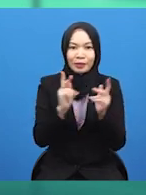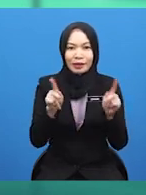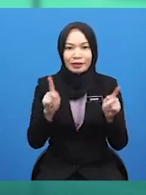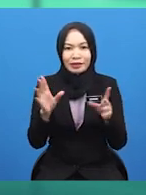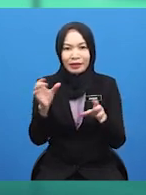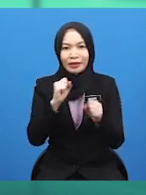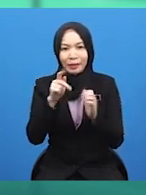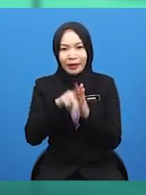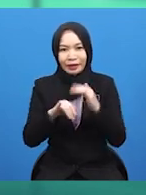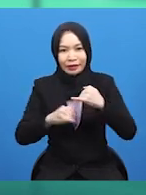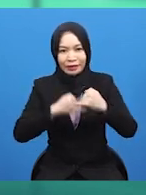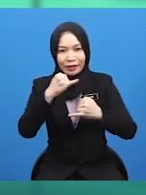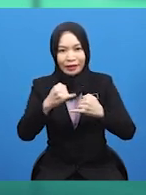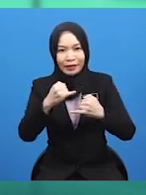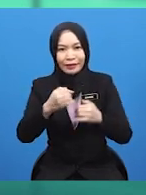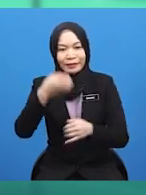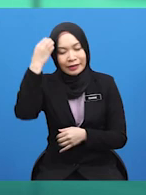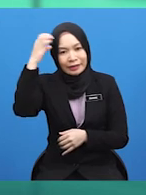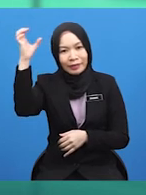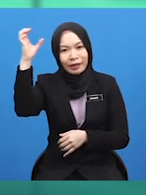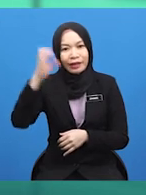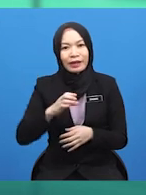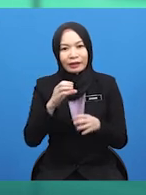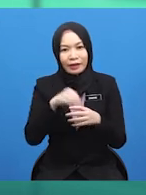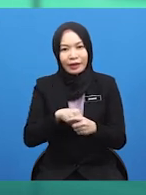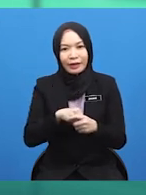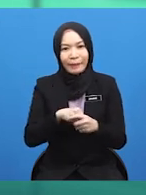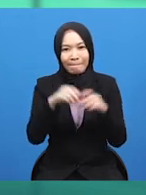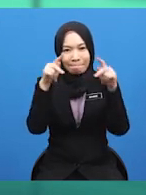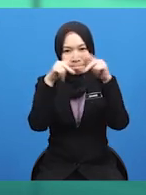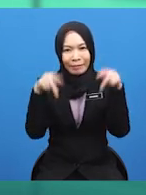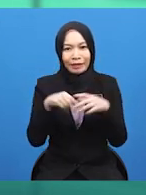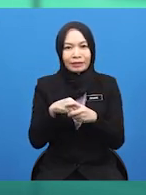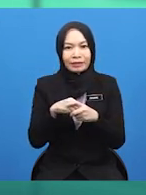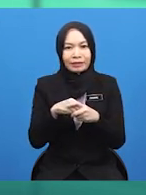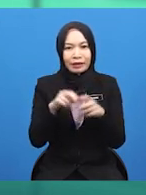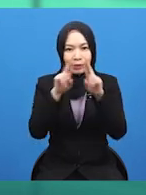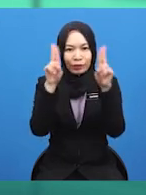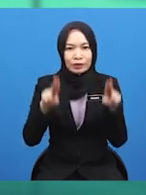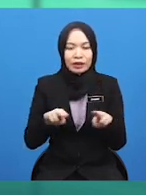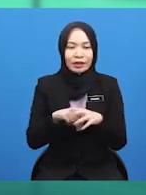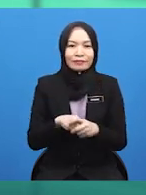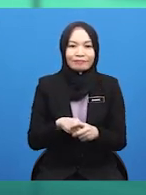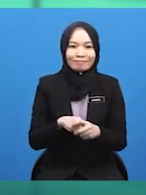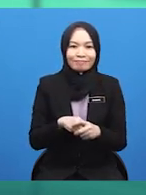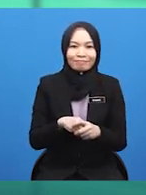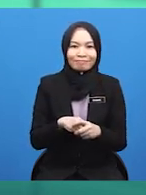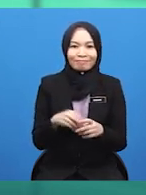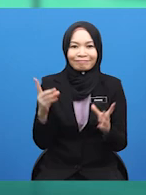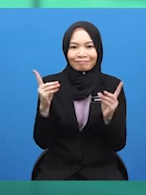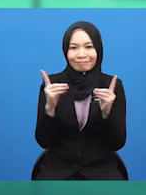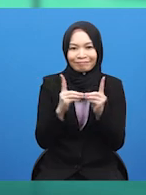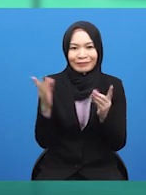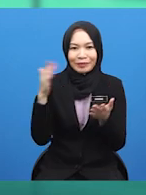mendapat kejayaan cemerlang dalam peperiksaan. Dan insyaAllah, berjumpa lagi bersama dengan Cikgu Dons dalam episod berikutnya dalam